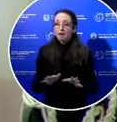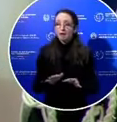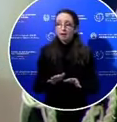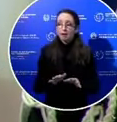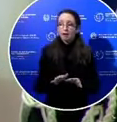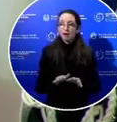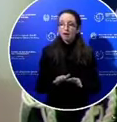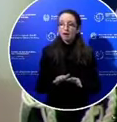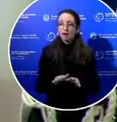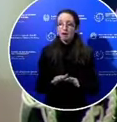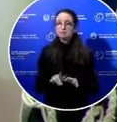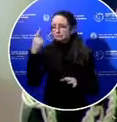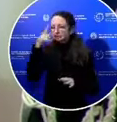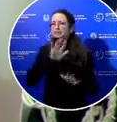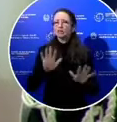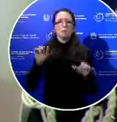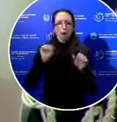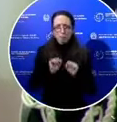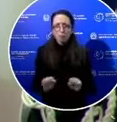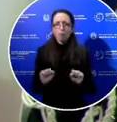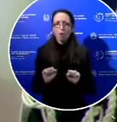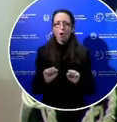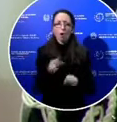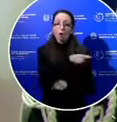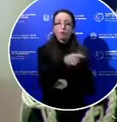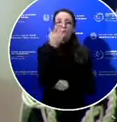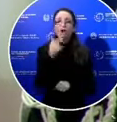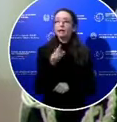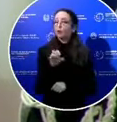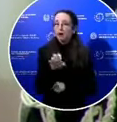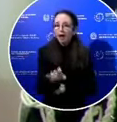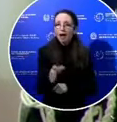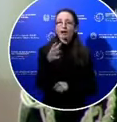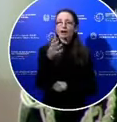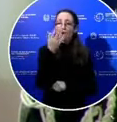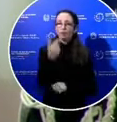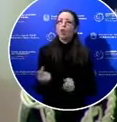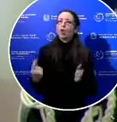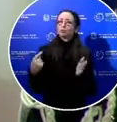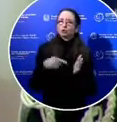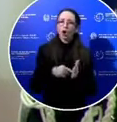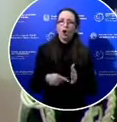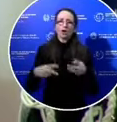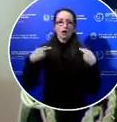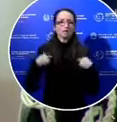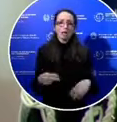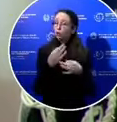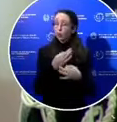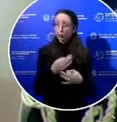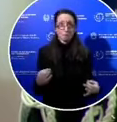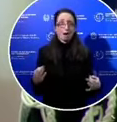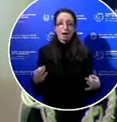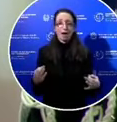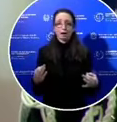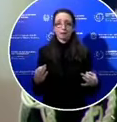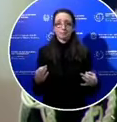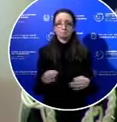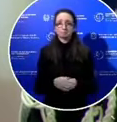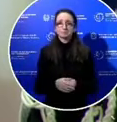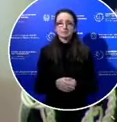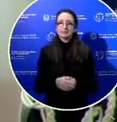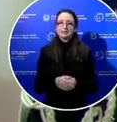che ha voglia di recuperare, ha voglia di rifarsi e di tornare semplicemente a vivere una vita normale. A me questo aggettivo ha colpito